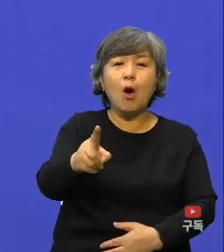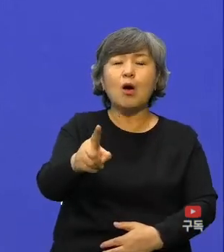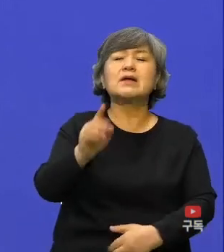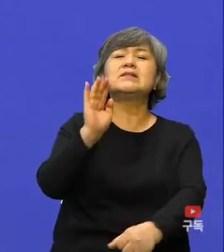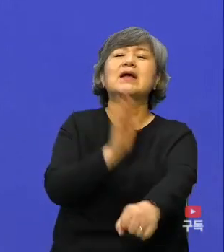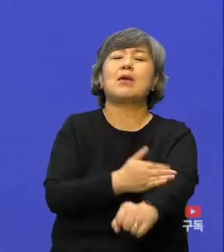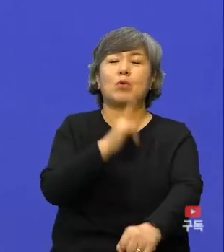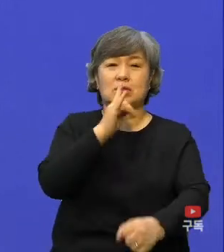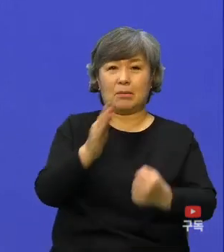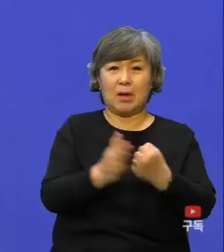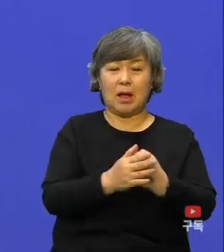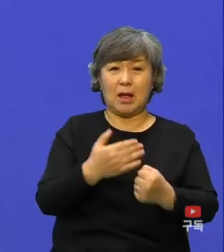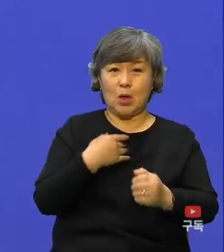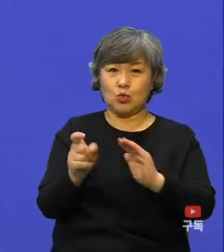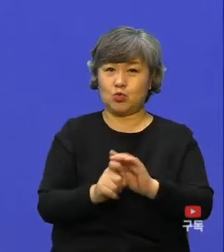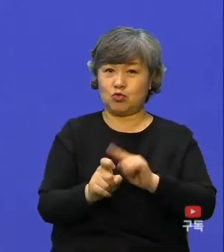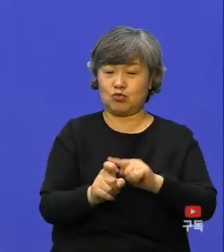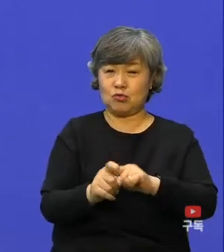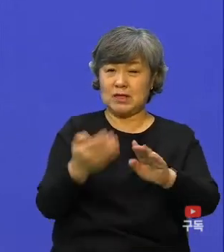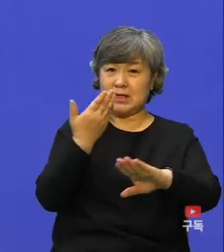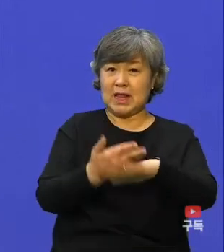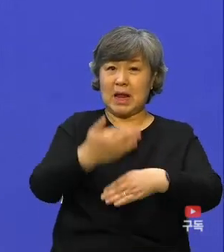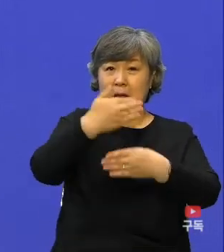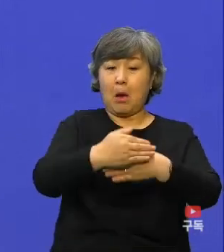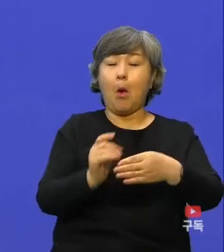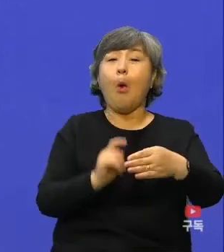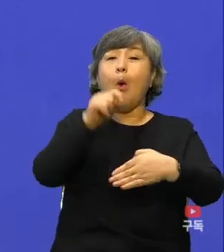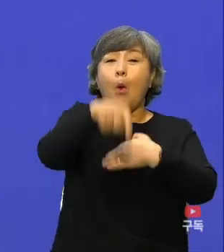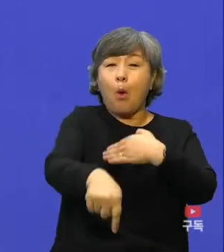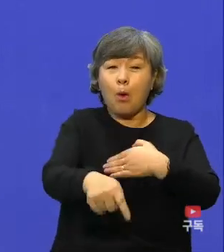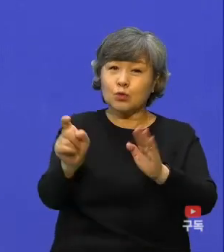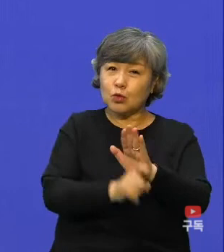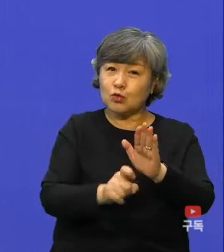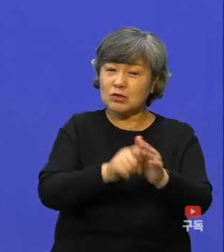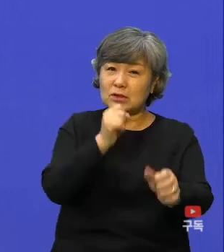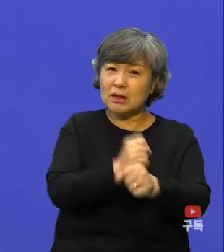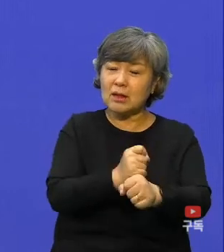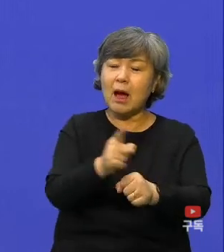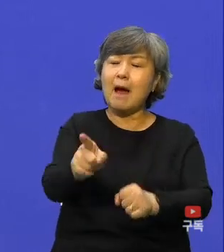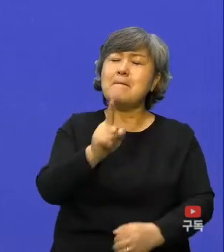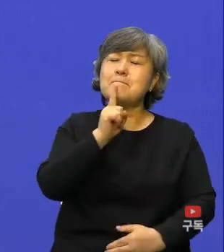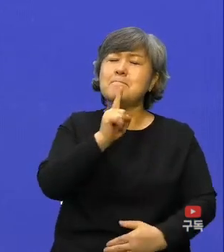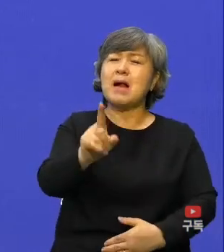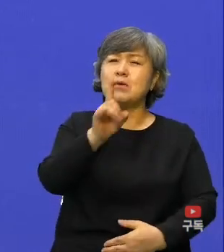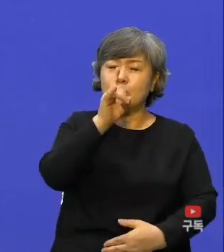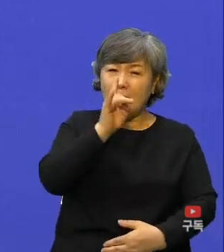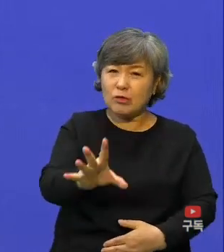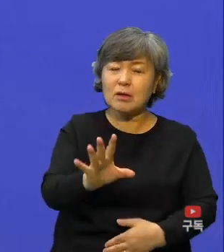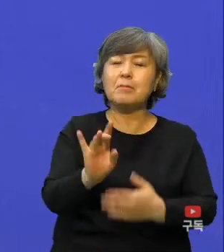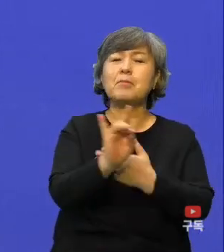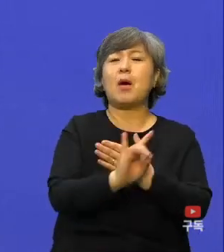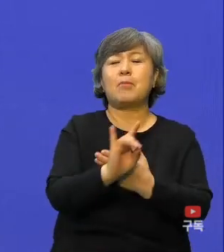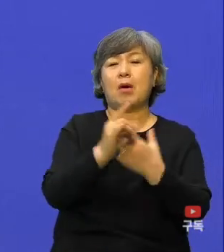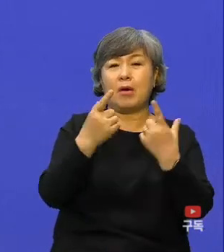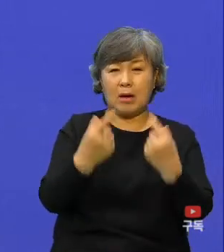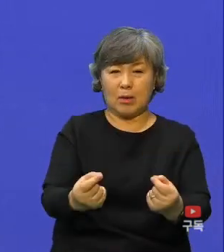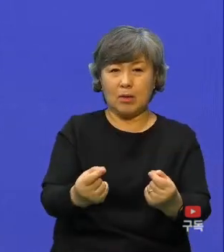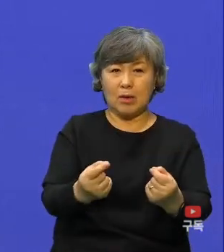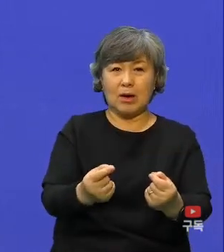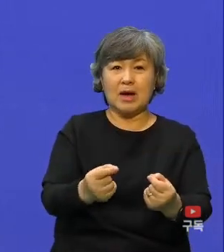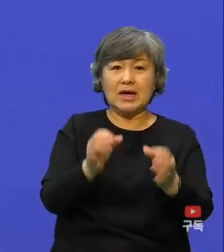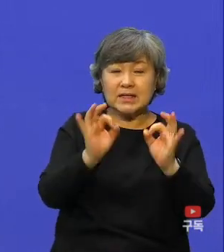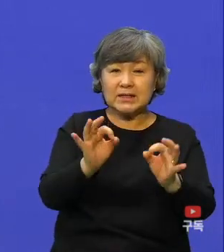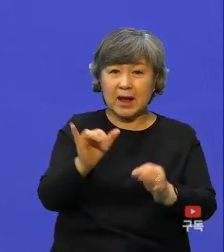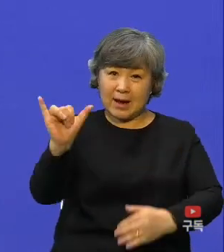합니다. 도둑이 남의 집 담장이 낮아서 도둑질할 수밖에 없었다는 해기망측한 변명이요. 은행 강도가